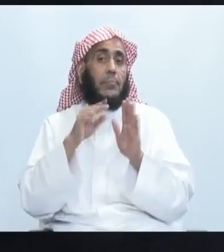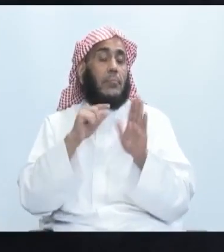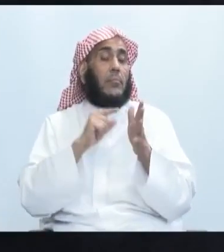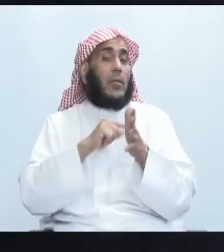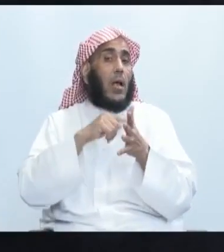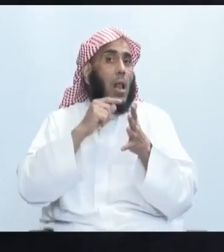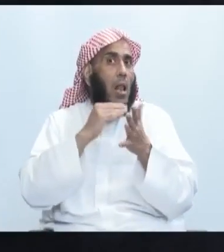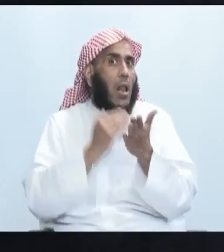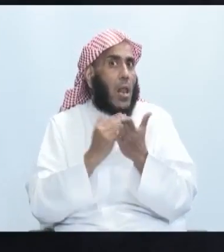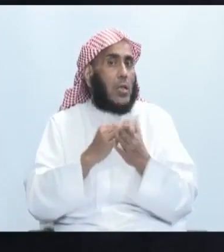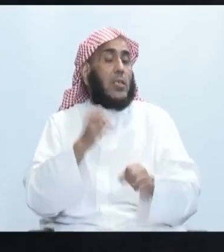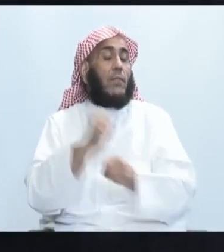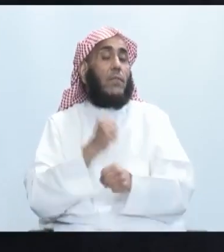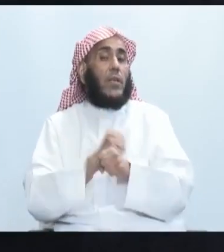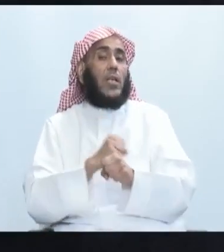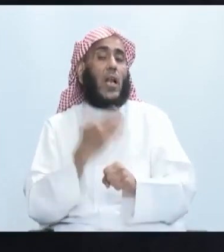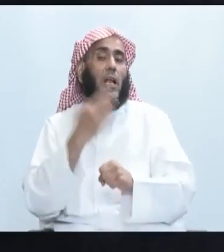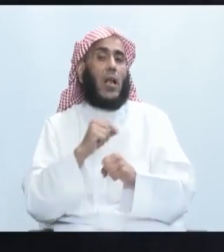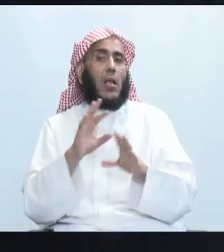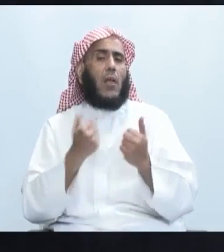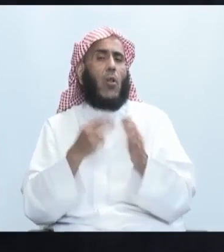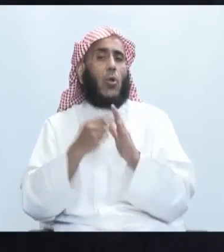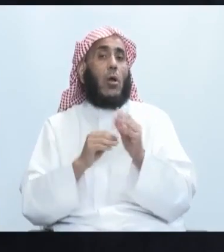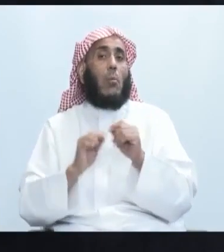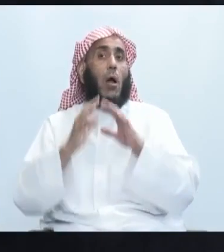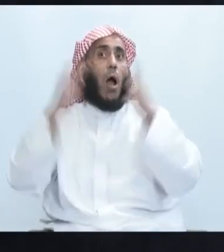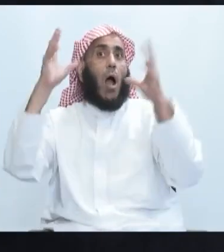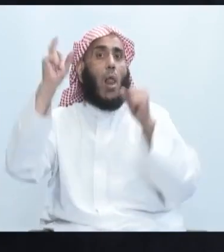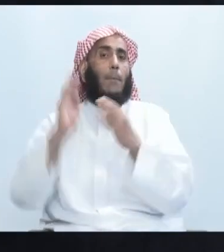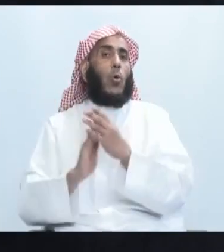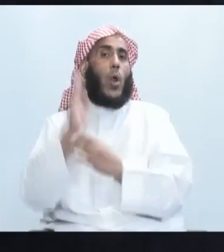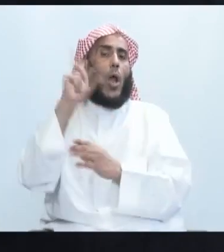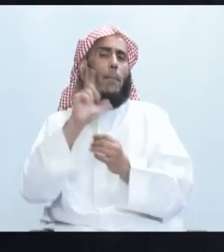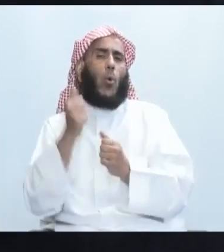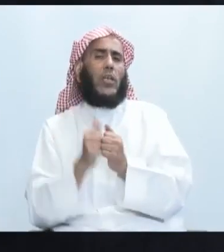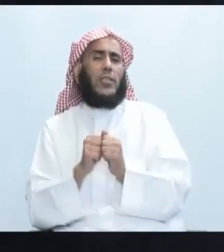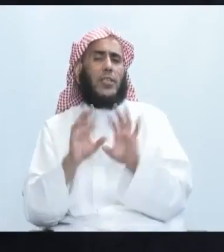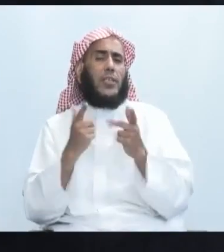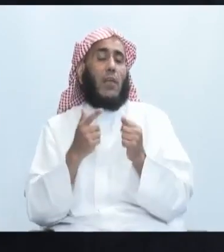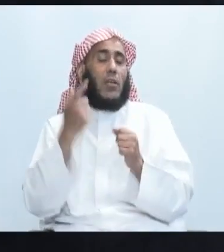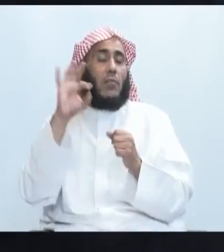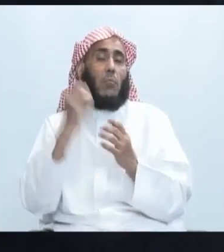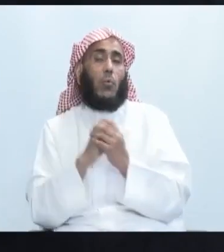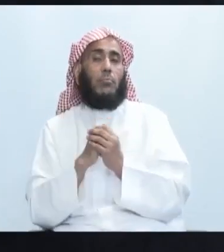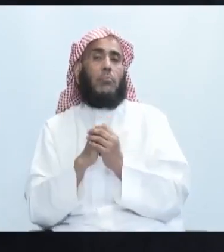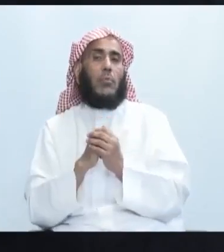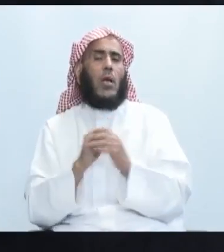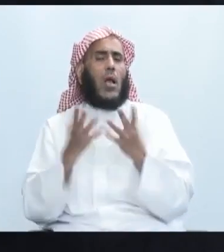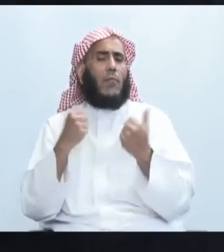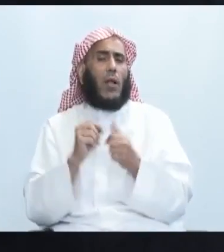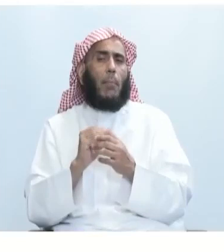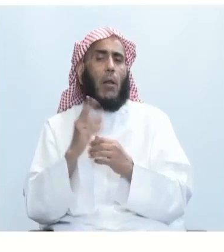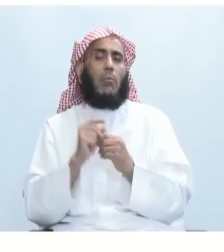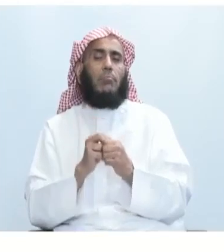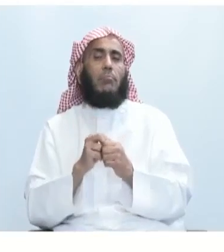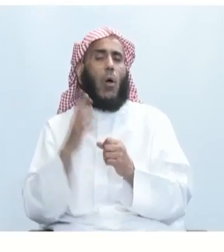الفعل القرائي عناصر الفعل القرائي كيف لو كتب مثلا عالم صواريخ بلغته كيف تفهمه كيف تتقبل ذلك